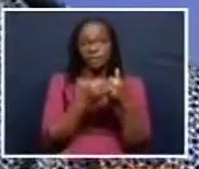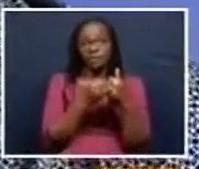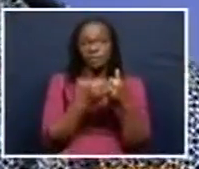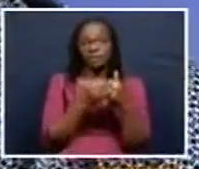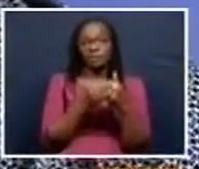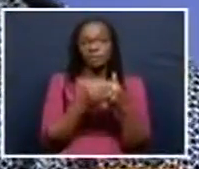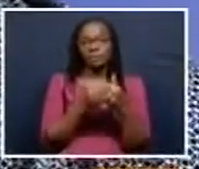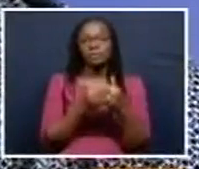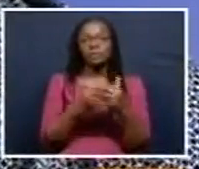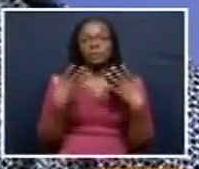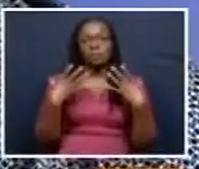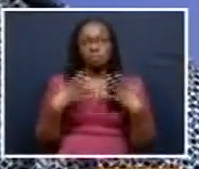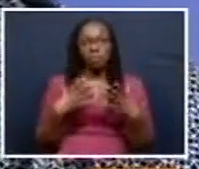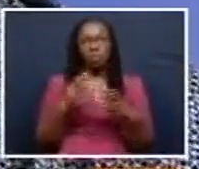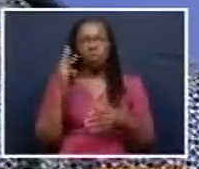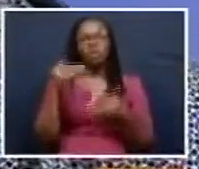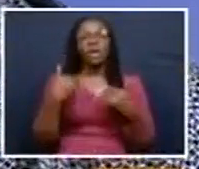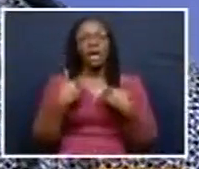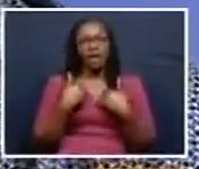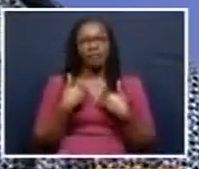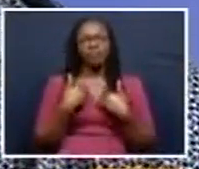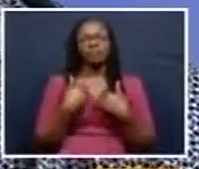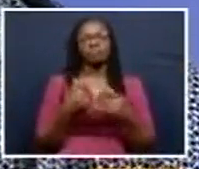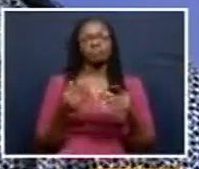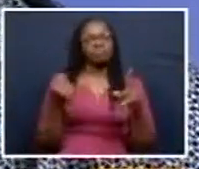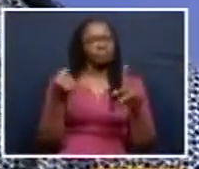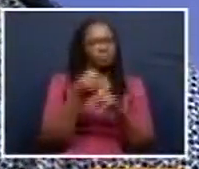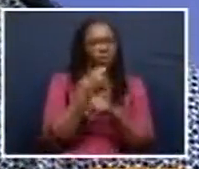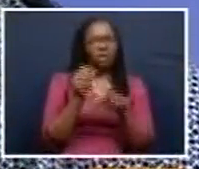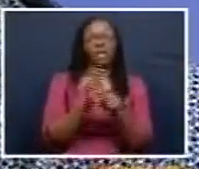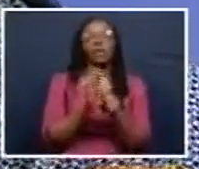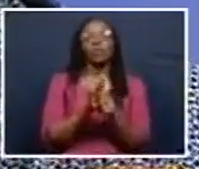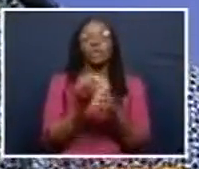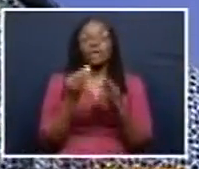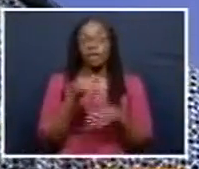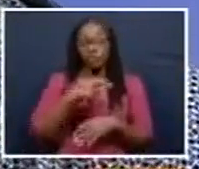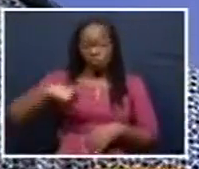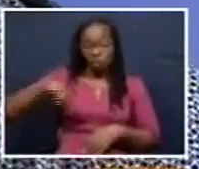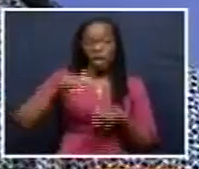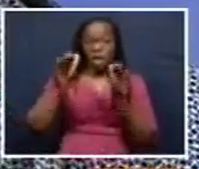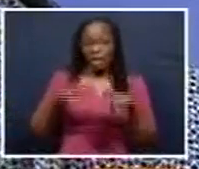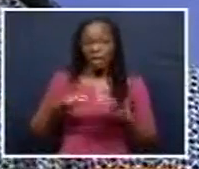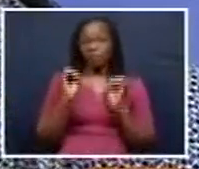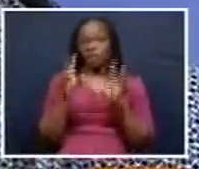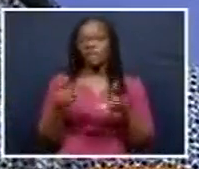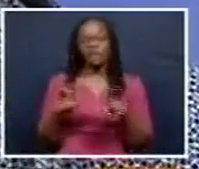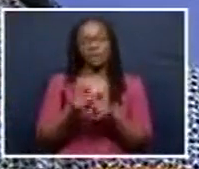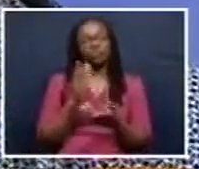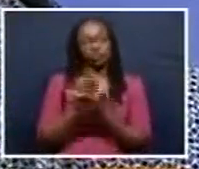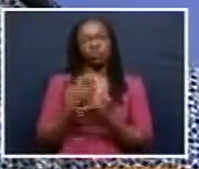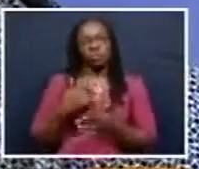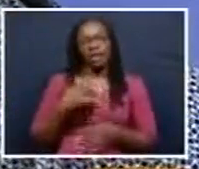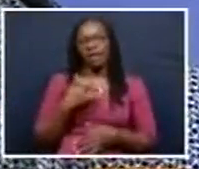tension itakuwa high sana na tusipochunga kama nchi mimi na hofu sana ya kuwa tutakuwa na vita